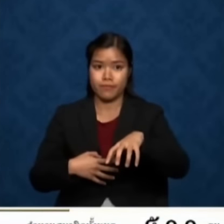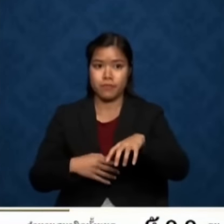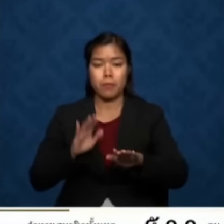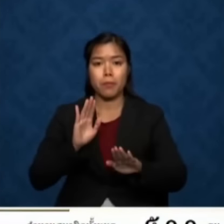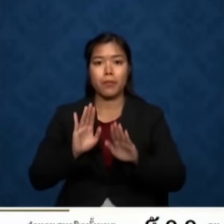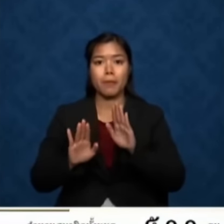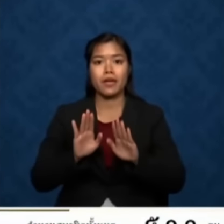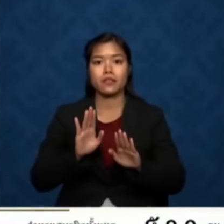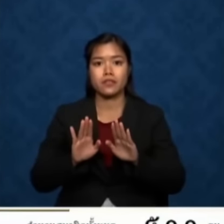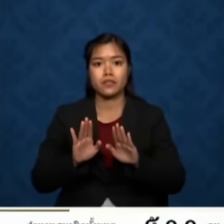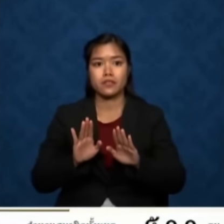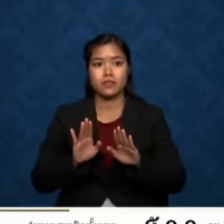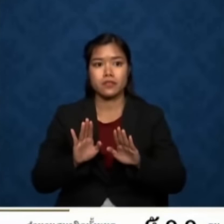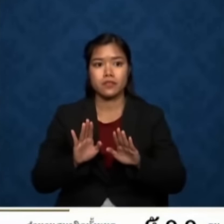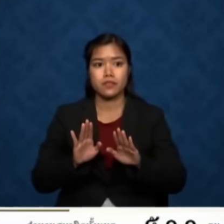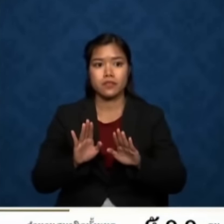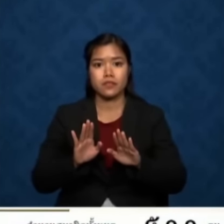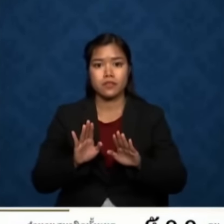ณ